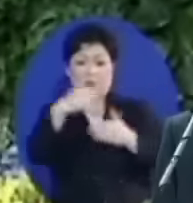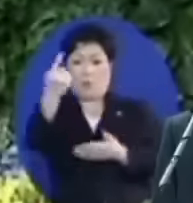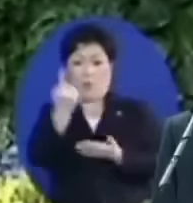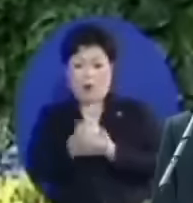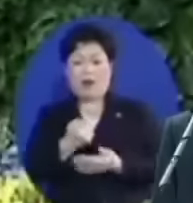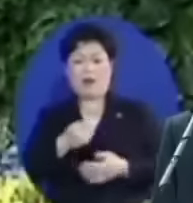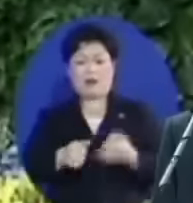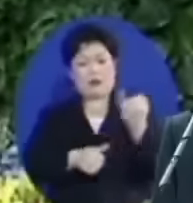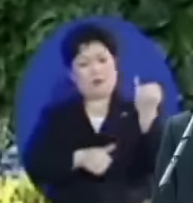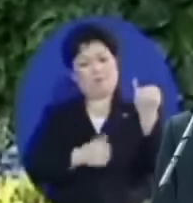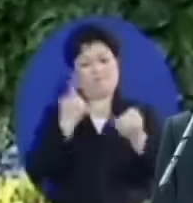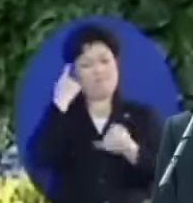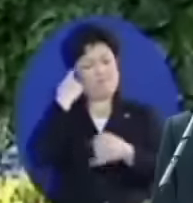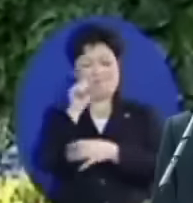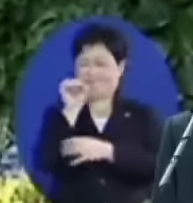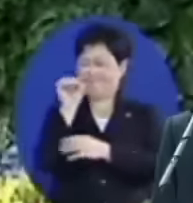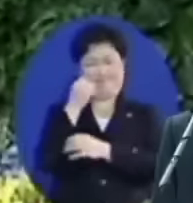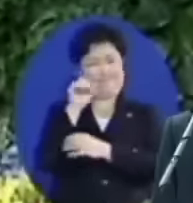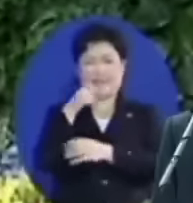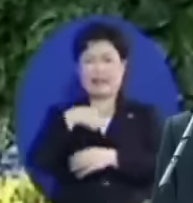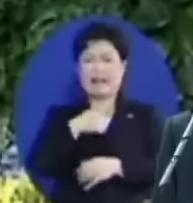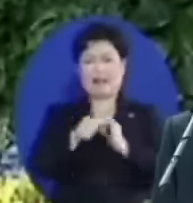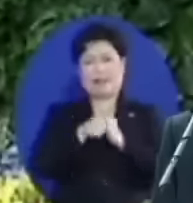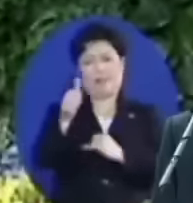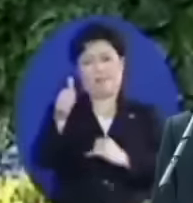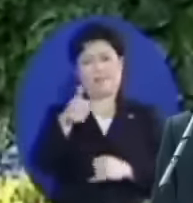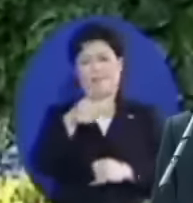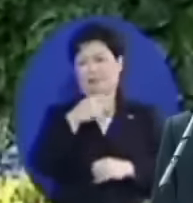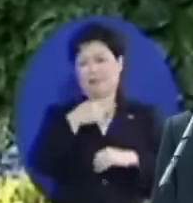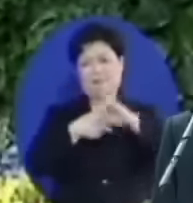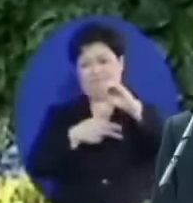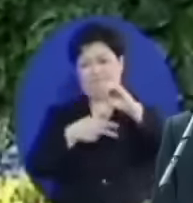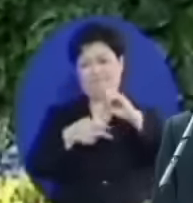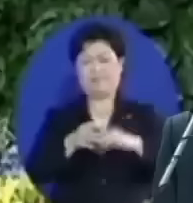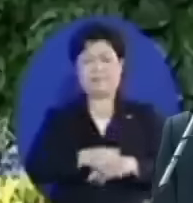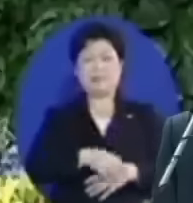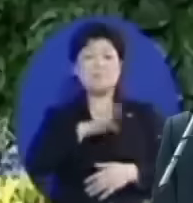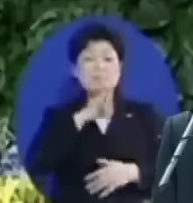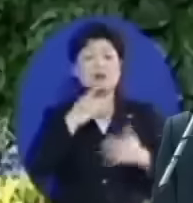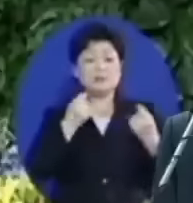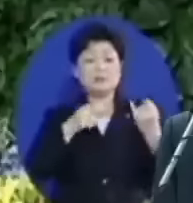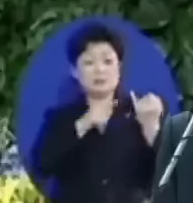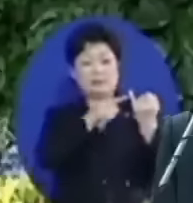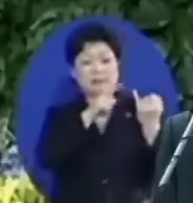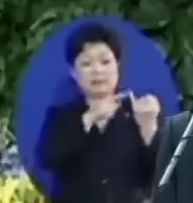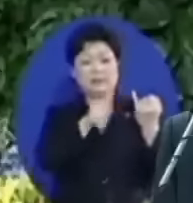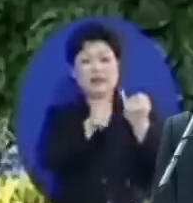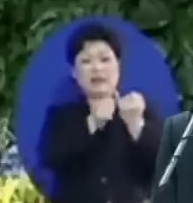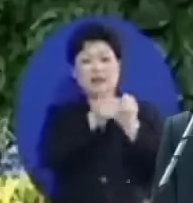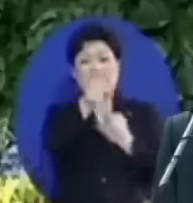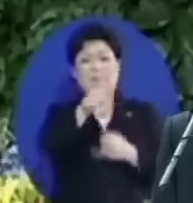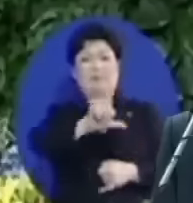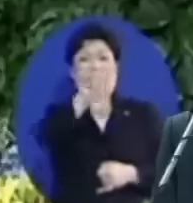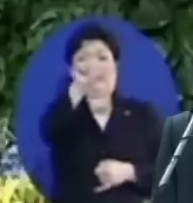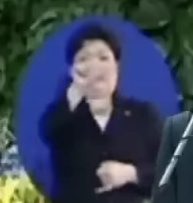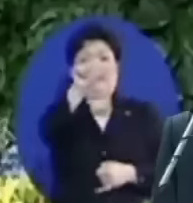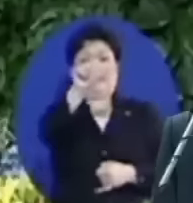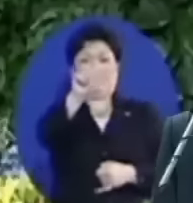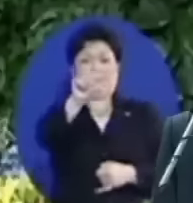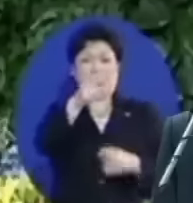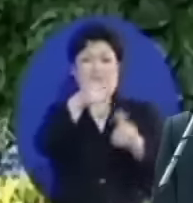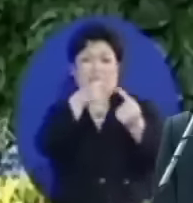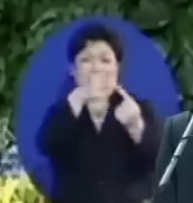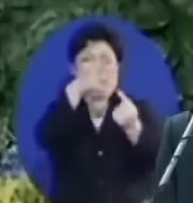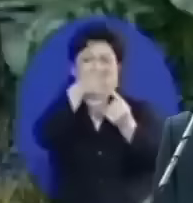여자가 고개를 슬슬 난 남편이 없어요. 맞았어. 당신은 남편 다섯 시가 있었어. 다섯